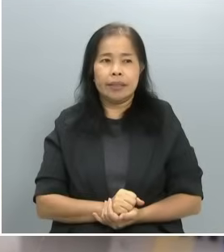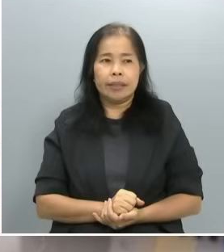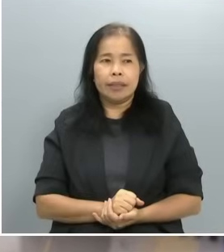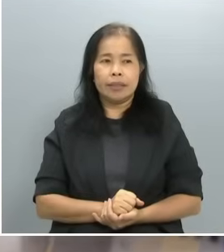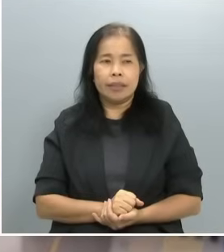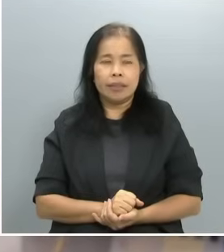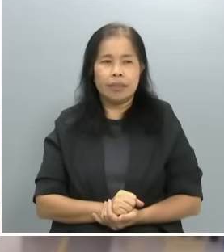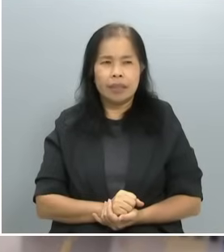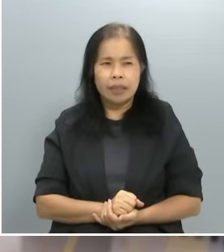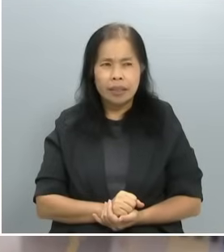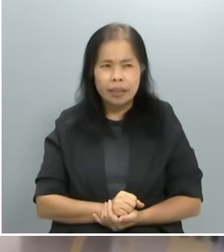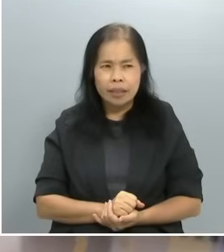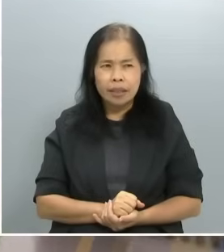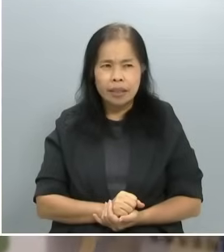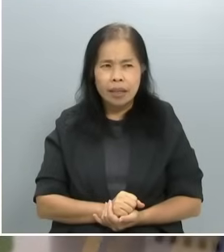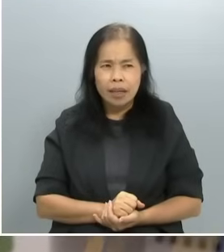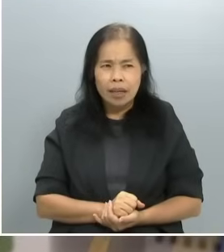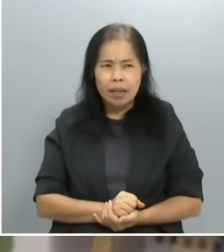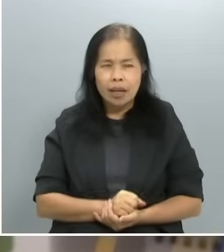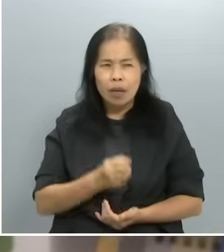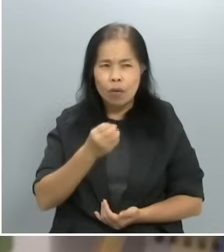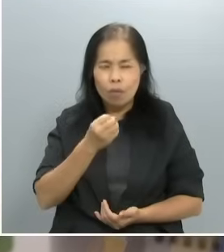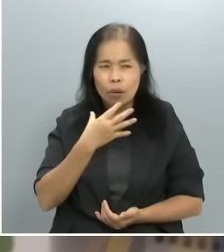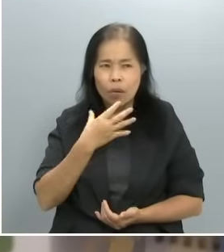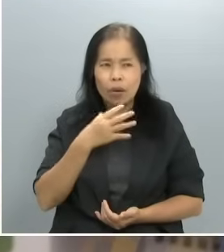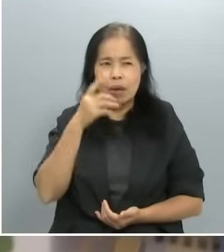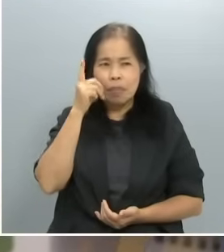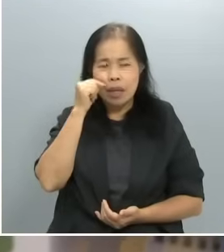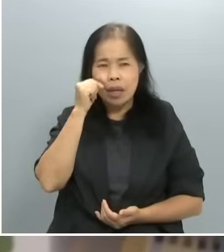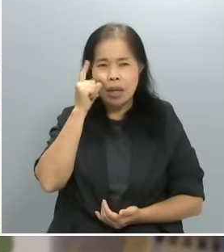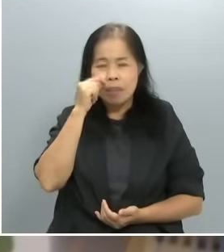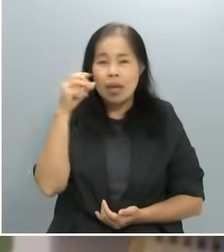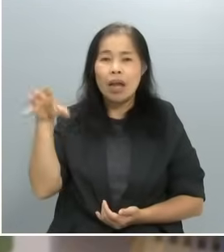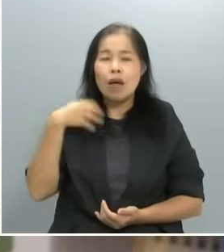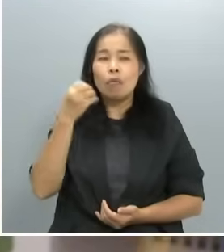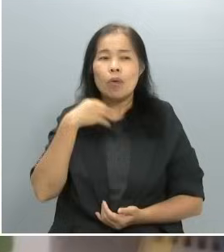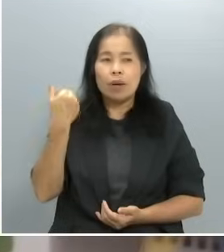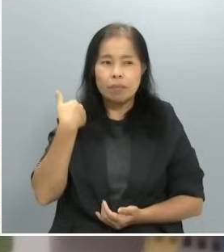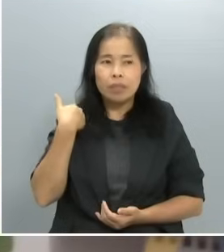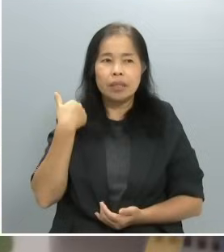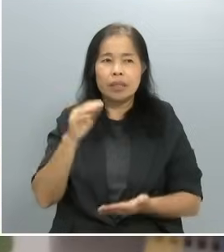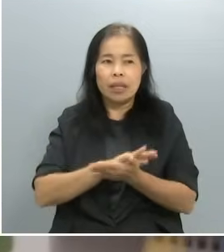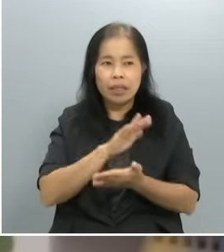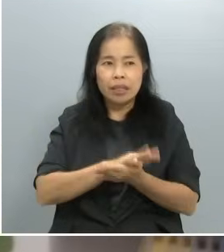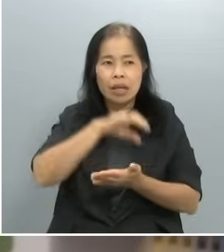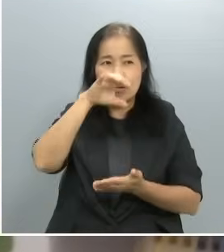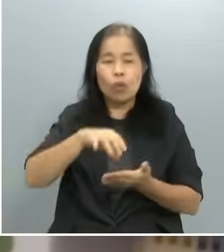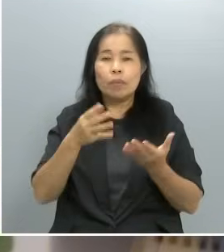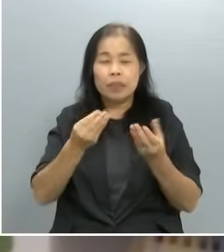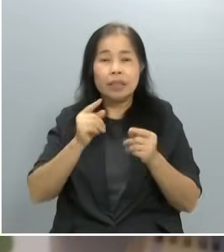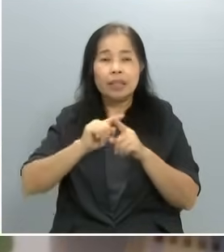โทรมาบอกว่าโชว์เอกสารทั้งหมดของคุณแม่ว่ามีอะไรบ้างเป็นเอกสารข้า